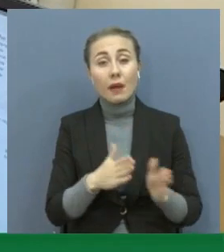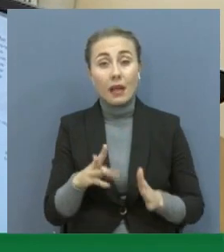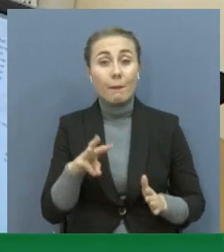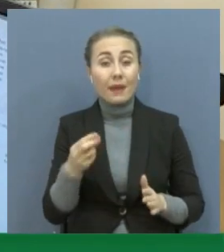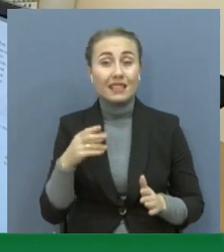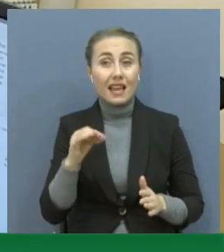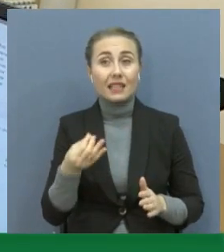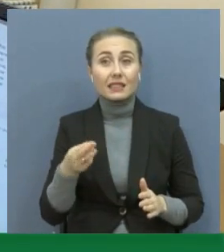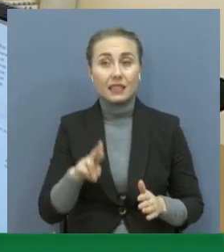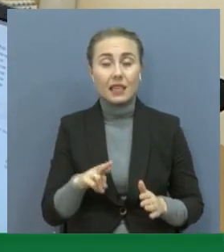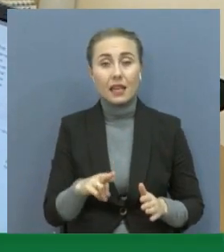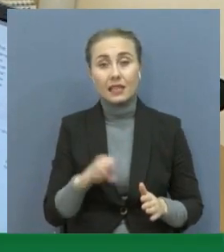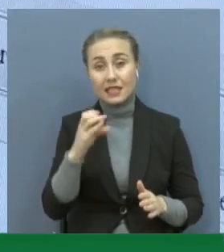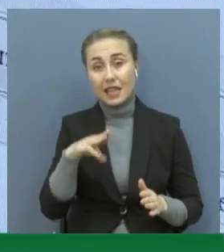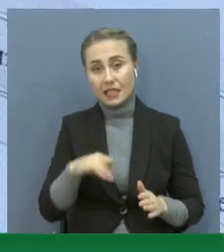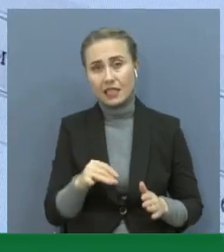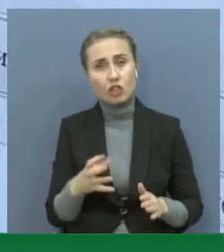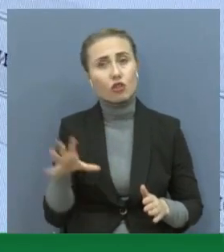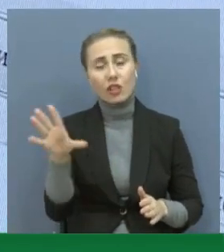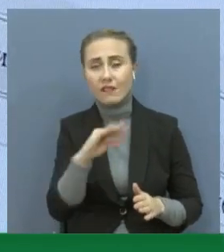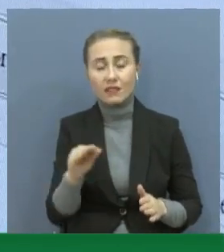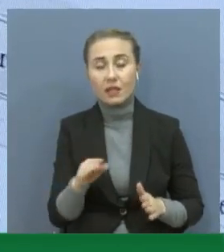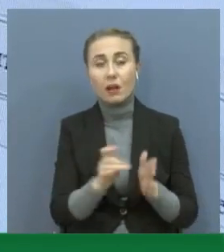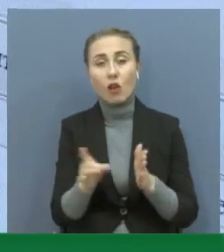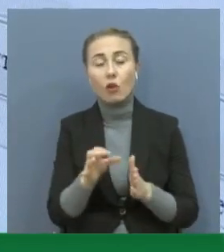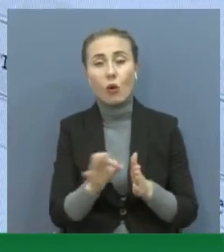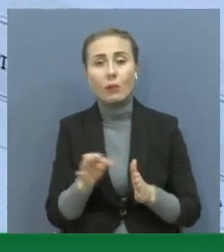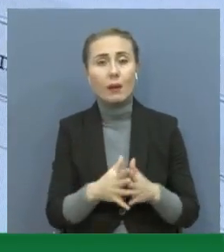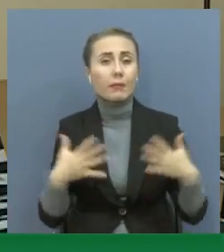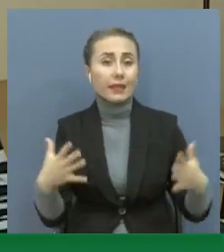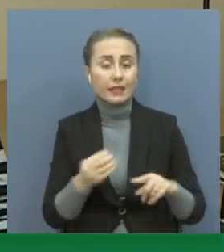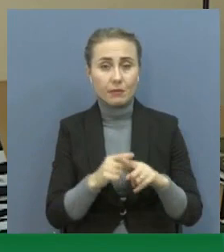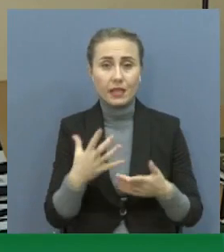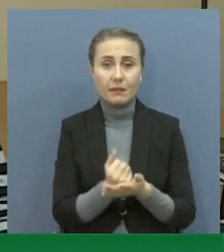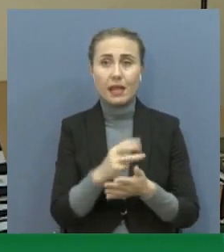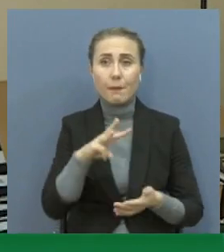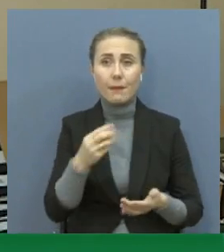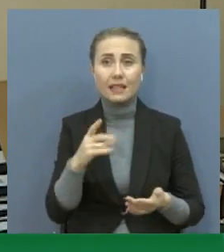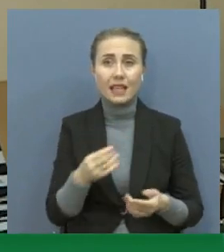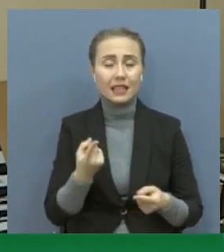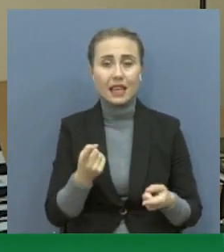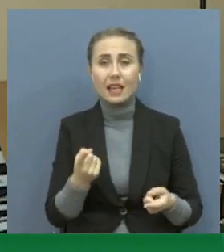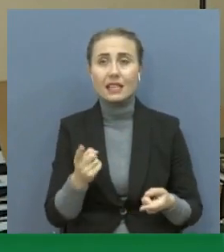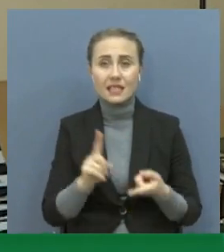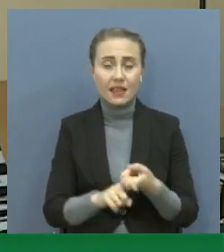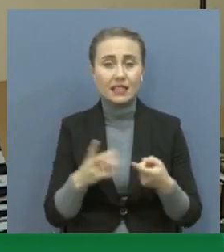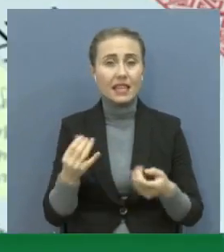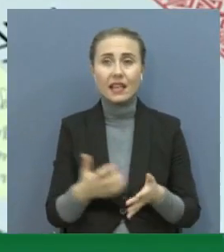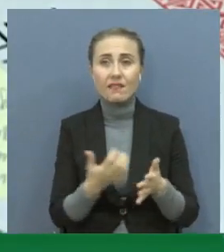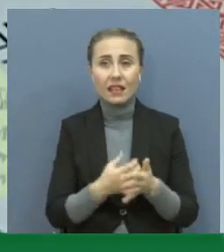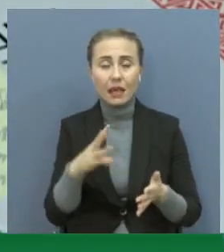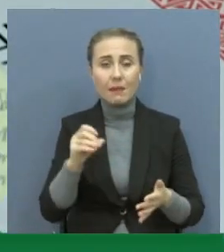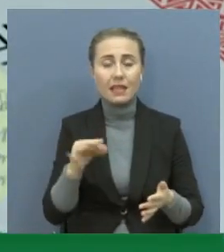медиации. По данным статистики, еще не во всех районах области широко применяется медиация. Это связано с нехваткой медиаторов в районах.